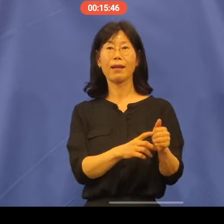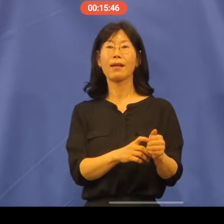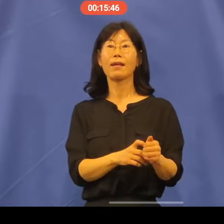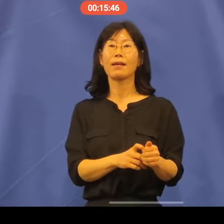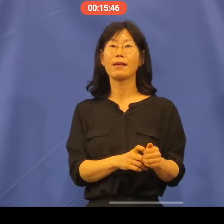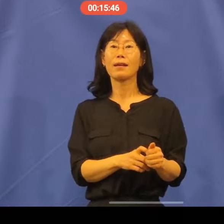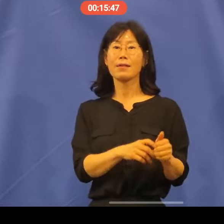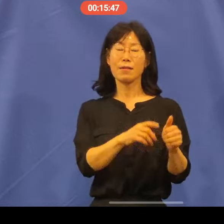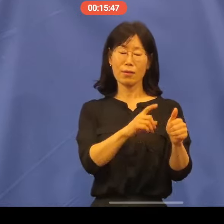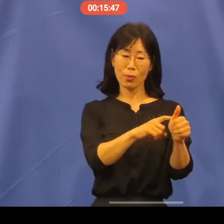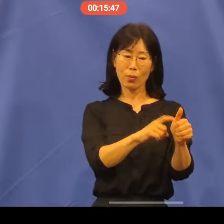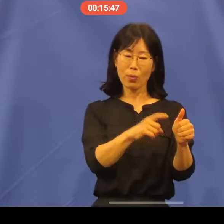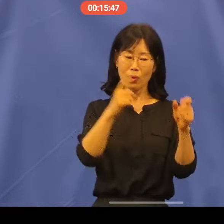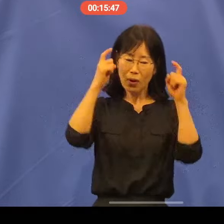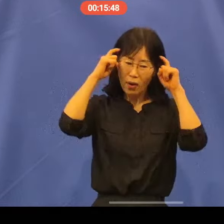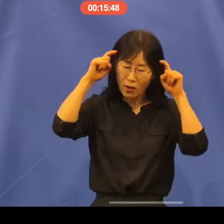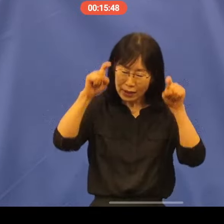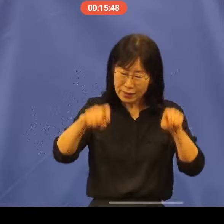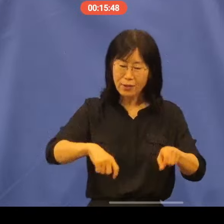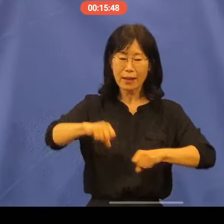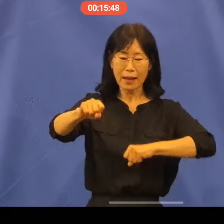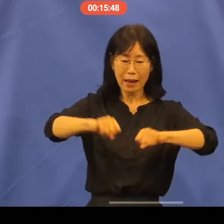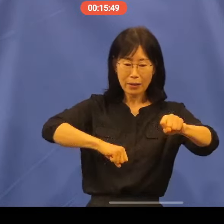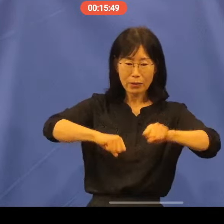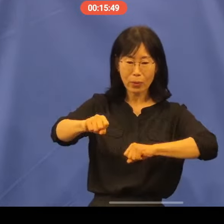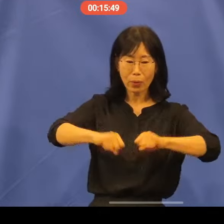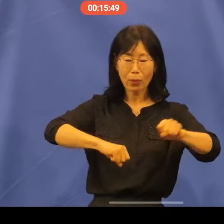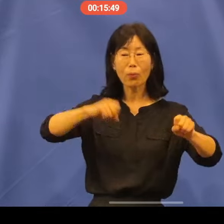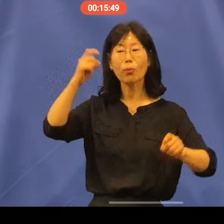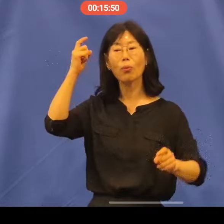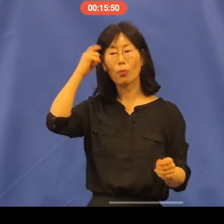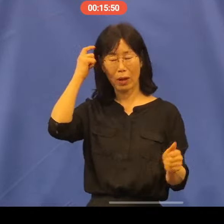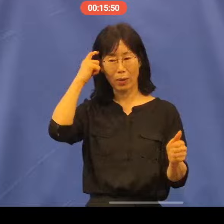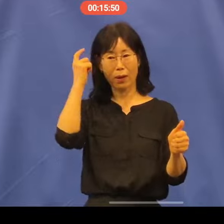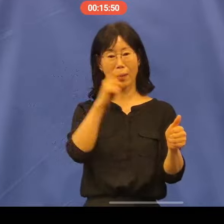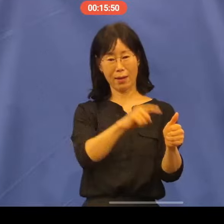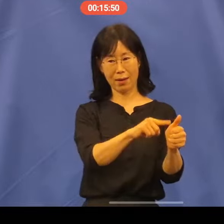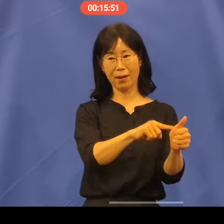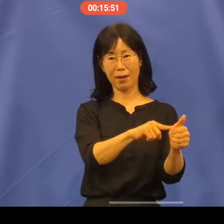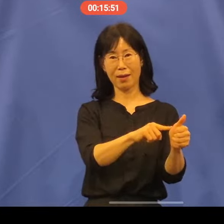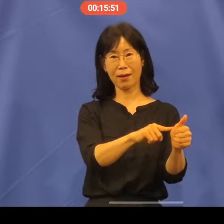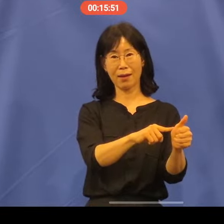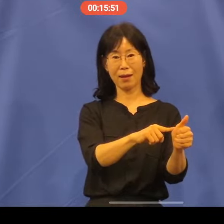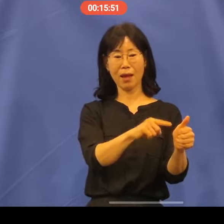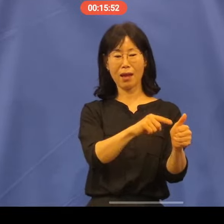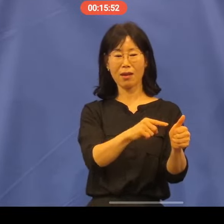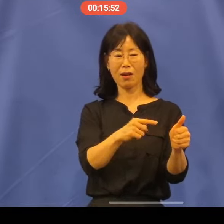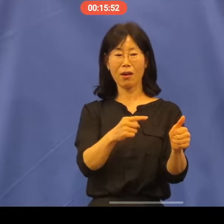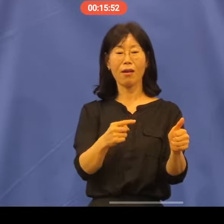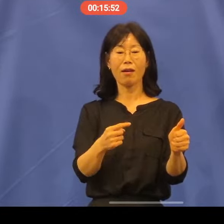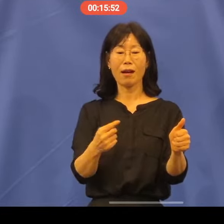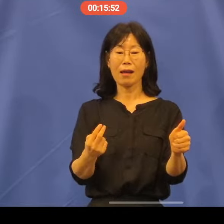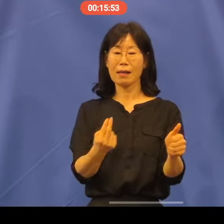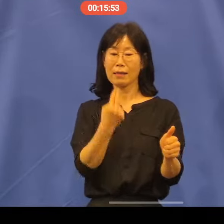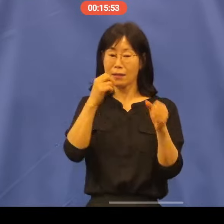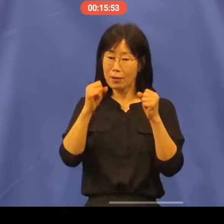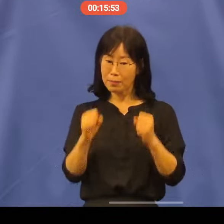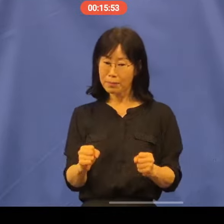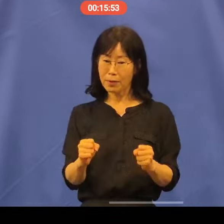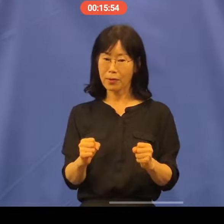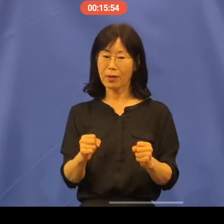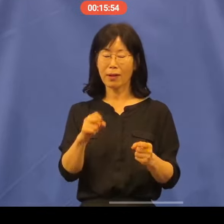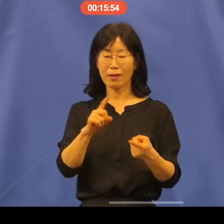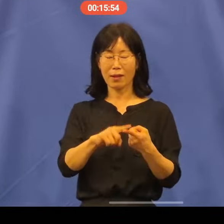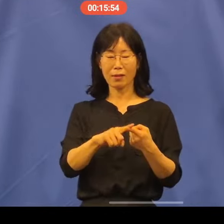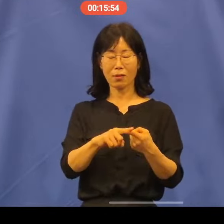하지만 그 어리석은 행동을 하고 살아가는 이유는 사실은 더 근본적인 게 있는데 내가 왜 존재하는지에 대한 근본적인 목적을